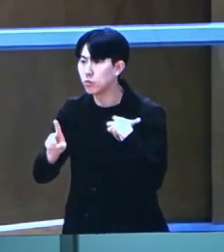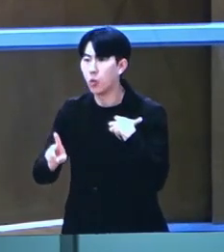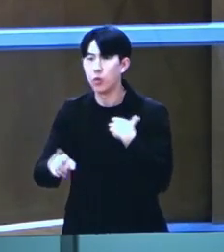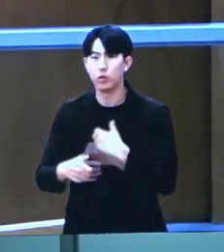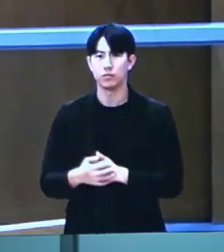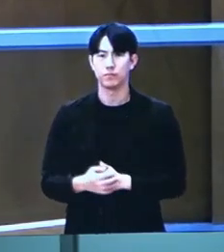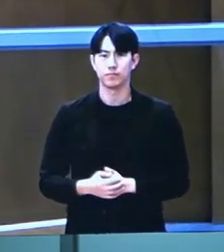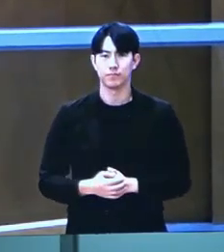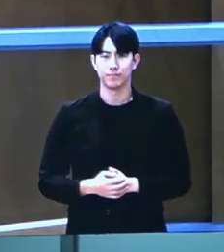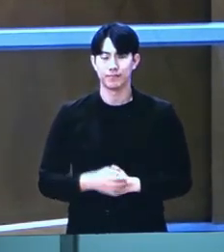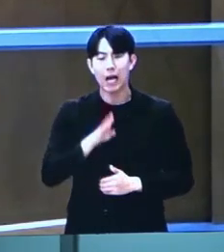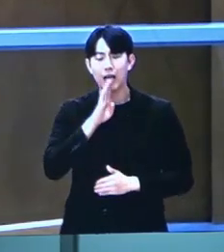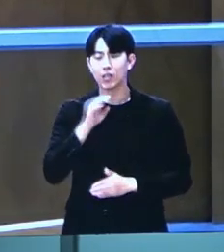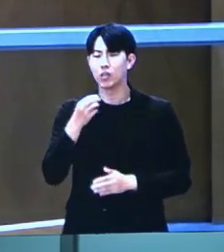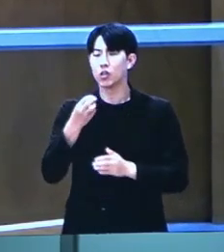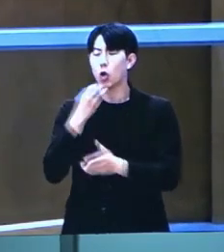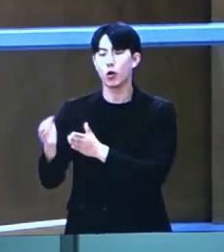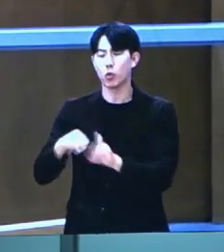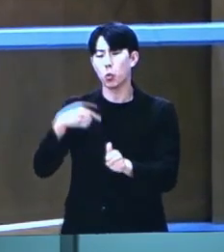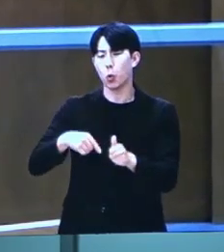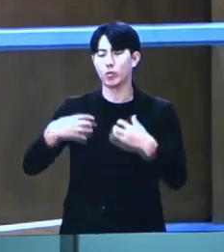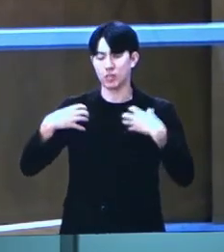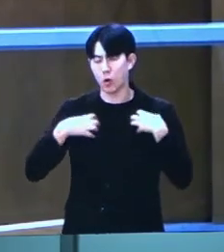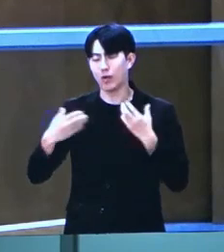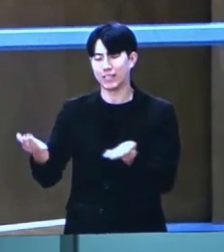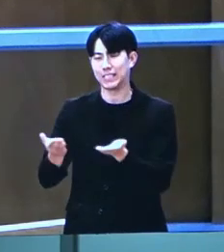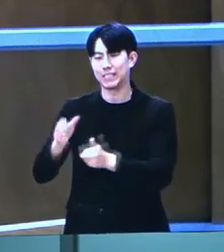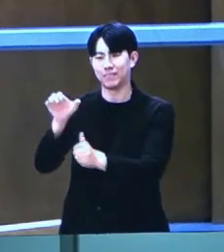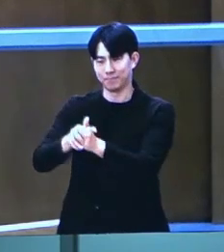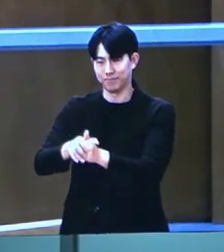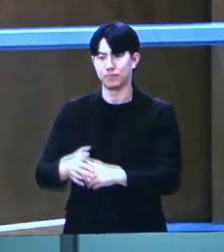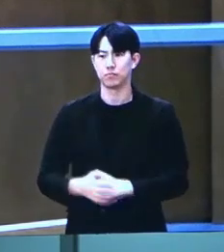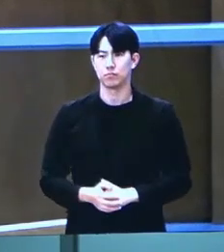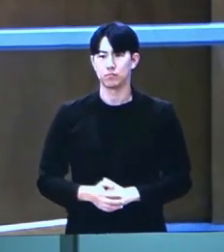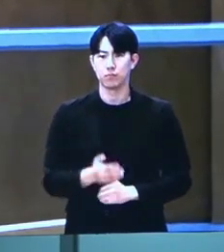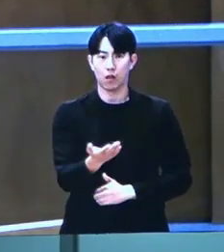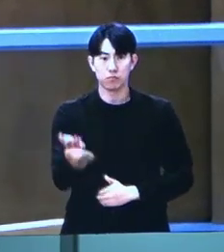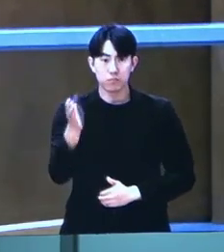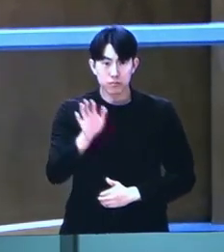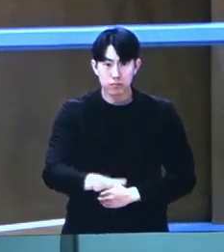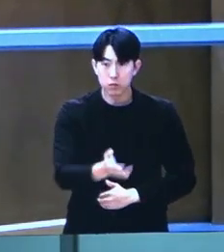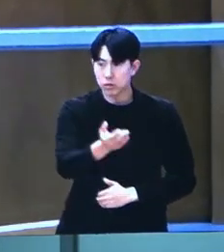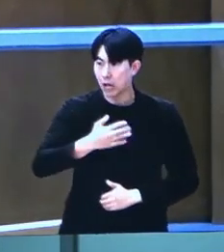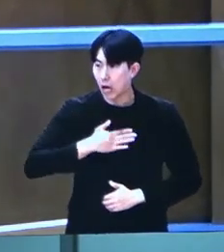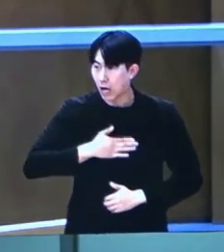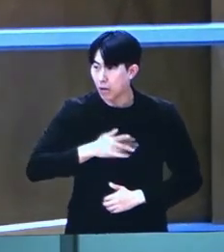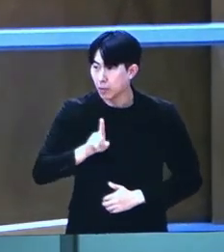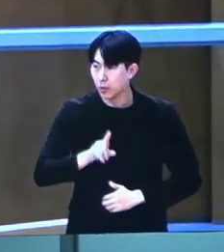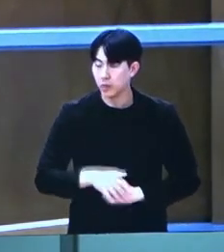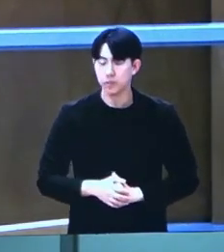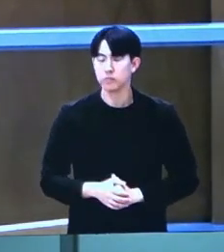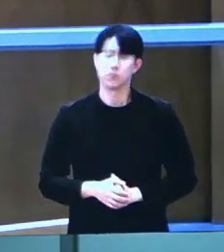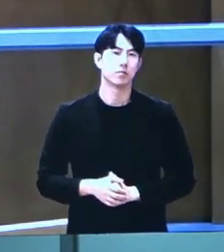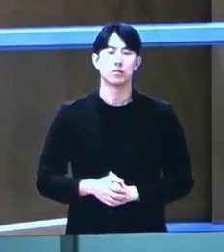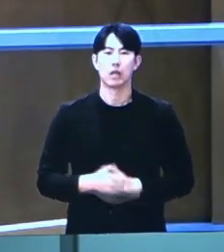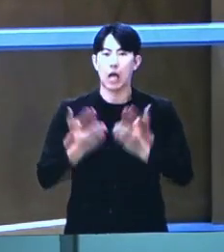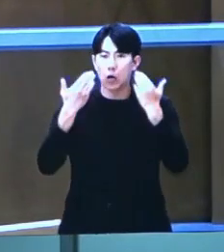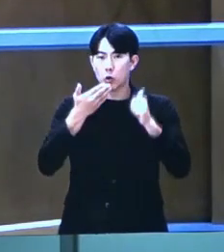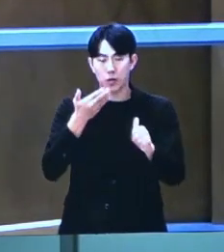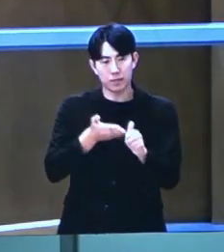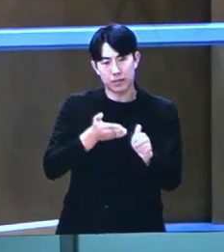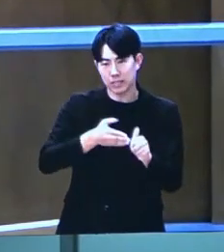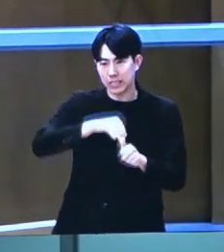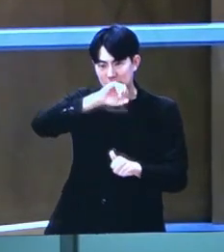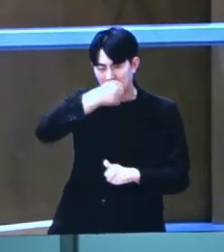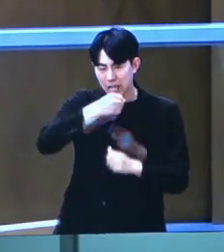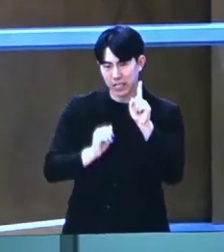예, 경기도 교육청의 업무입니다. 그런데 알고 계시는지요? 학교급식 경비 총 예산 1조